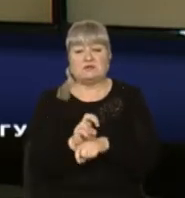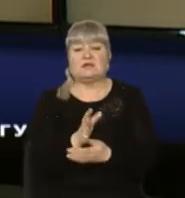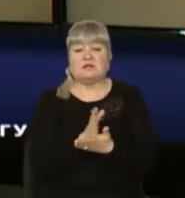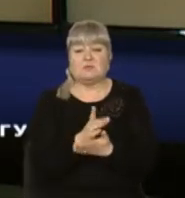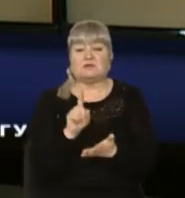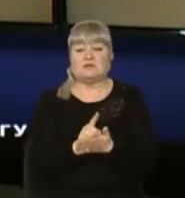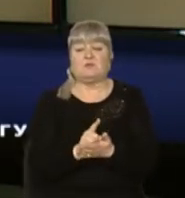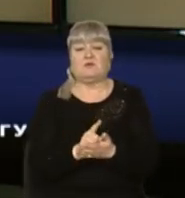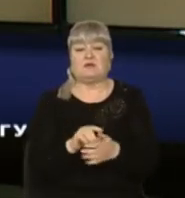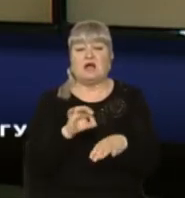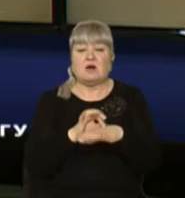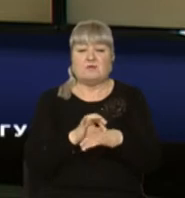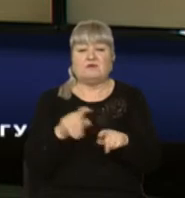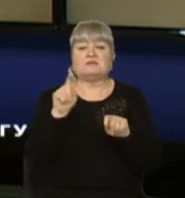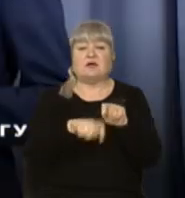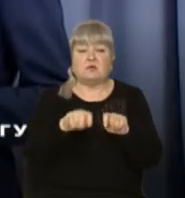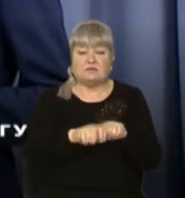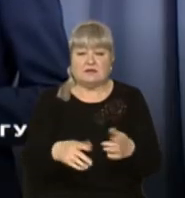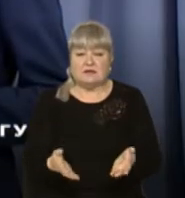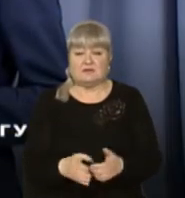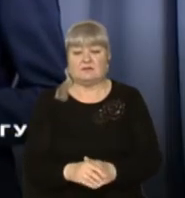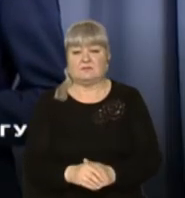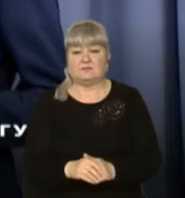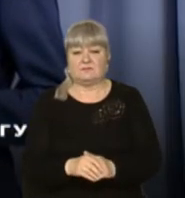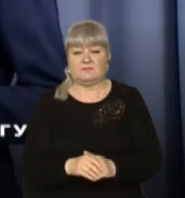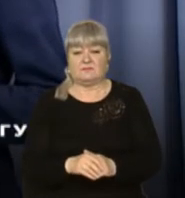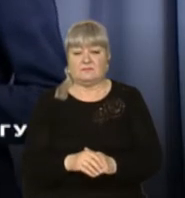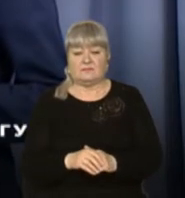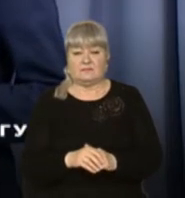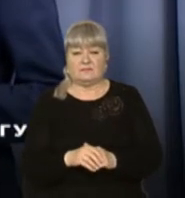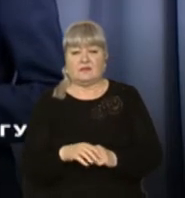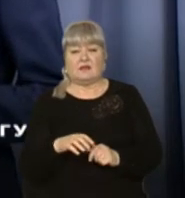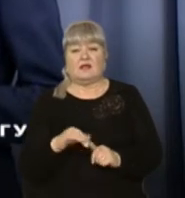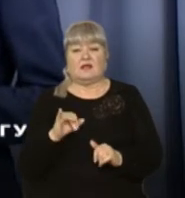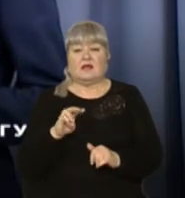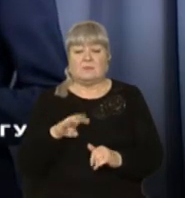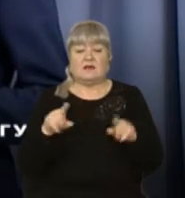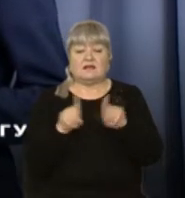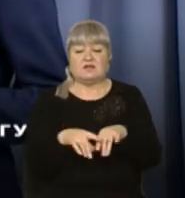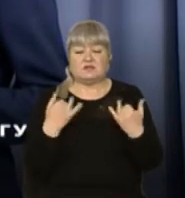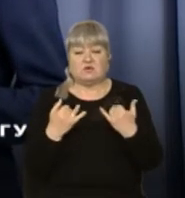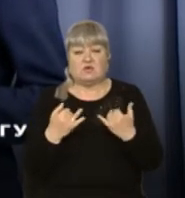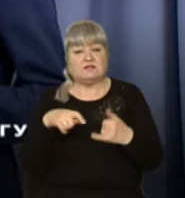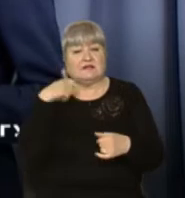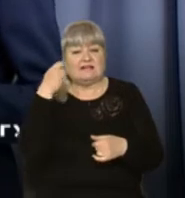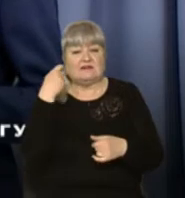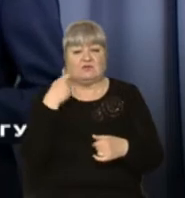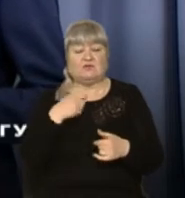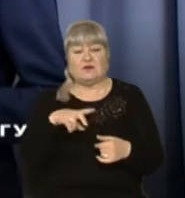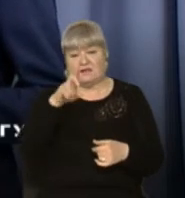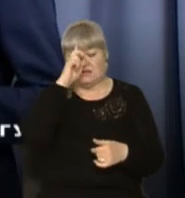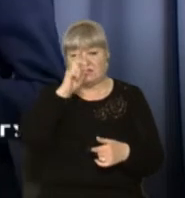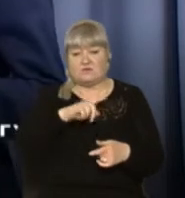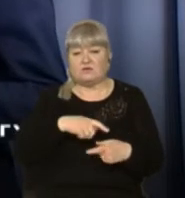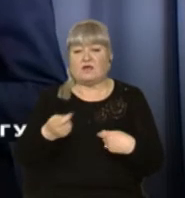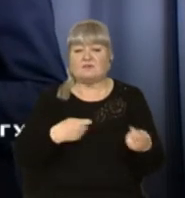провести аудит. Вона повинна була звернутися. Але, даруйте, ми також сьогодні телефонували до представників державної адміністрації. Власне, там нам сказали,